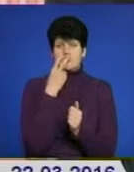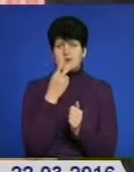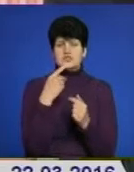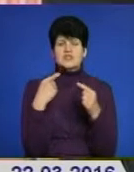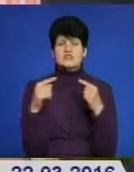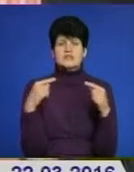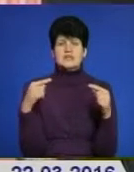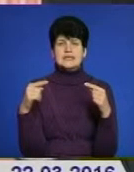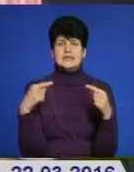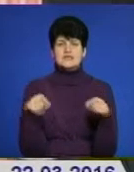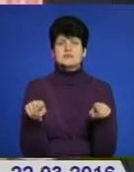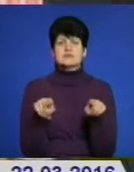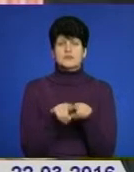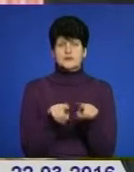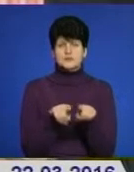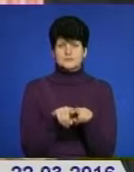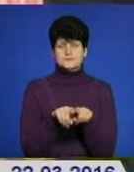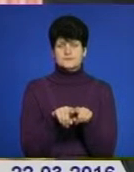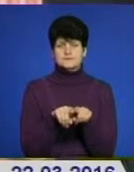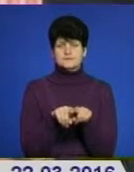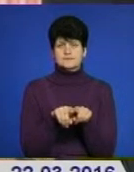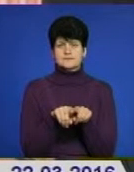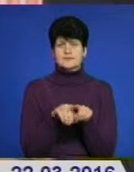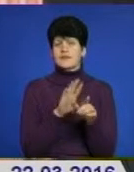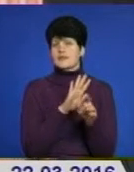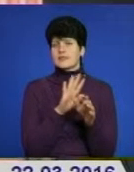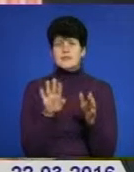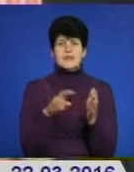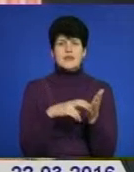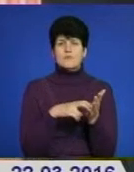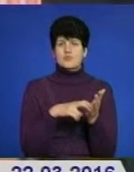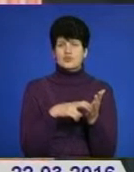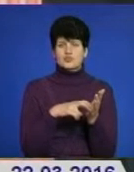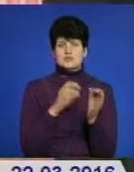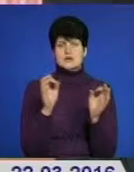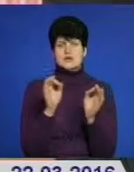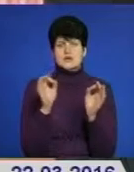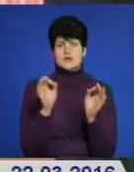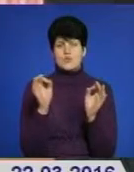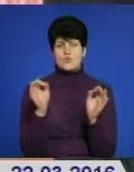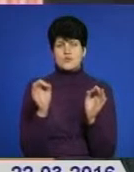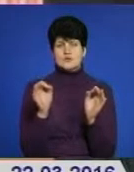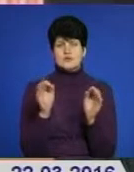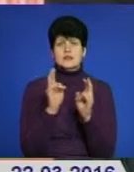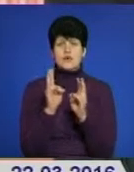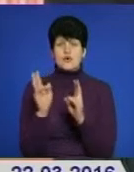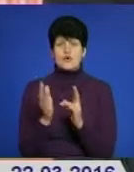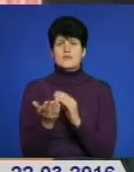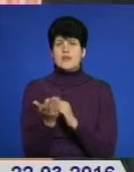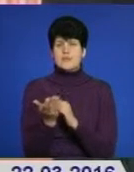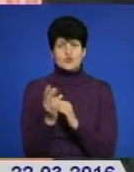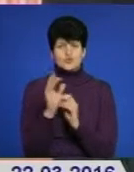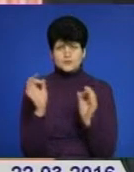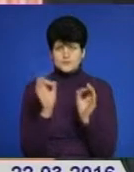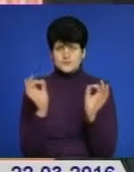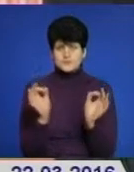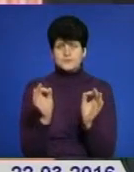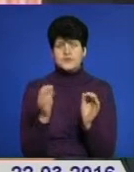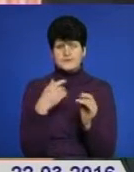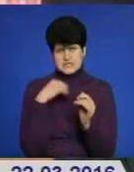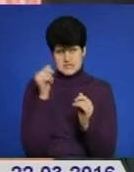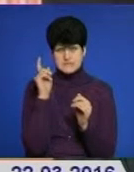інших стільки років. Не боюся ніколи. Нікого не прошу ніколи, ви це самі знаєте.